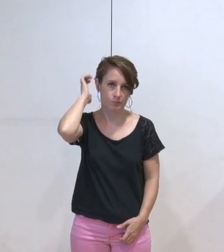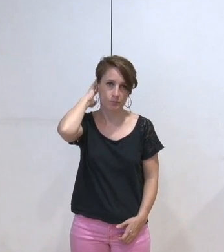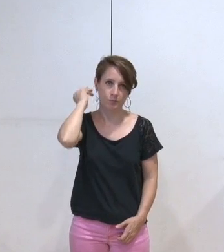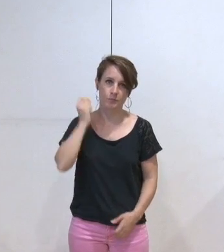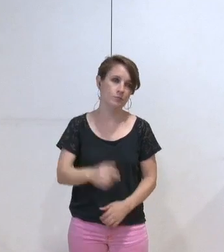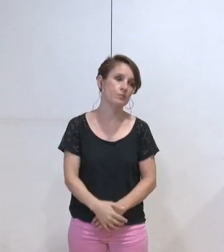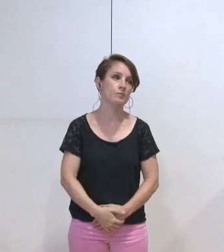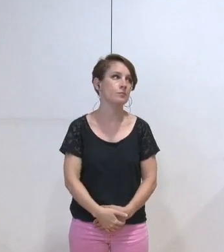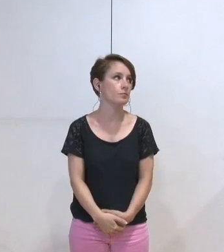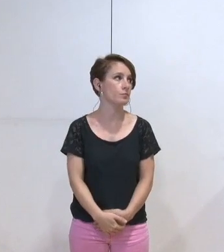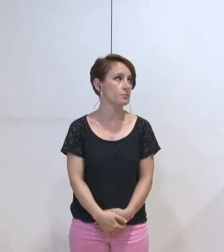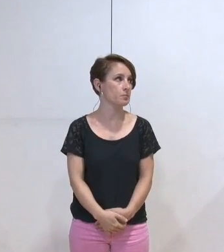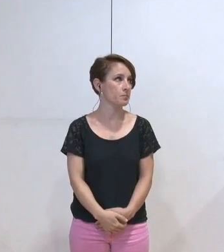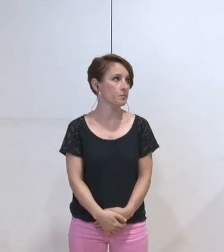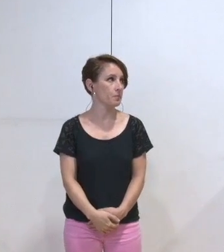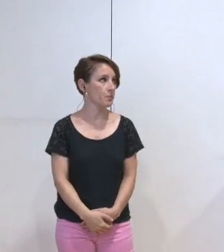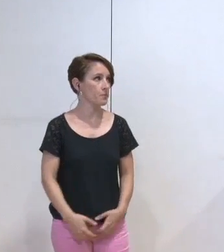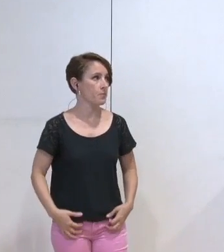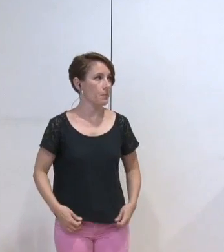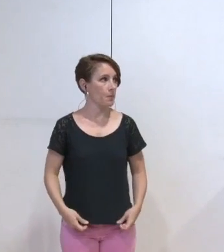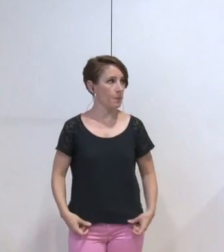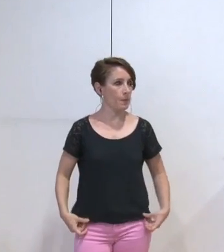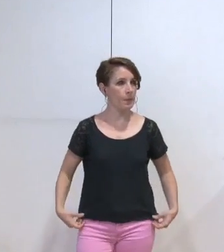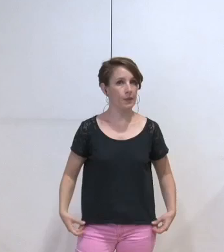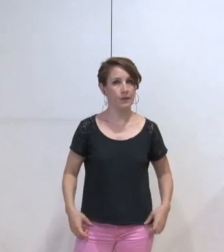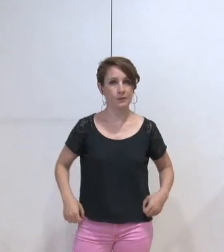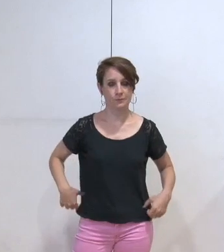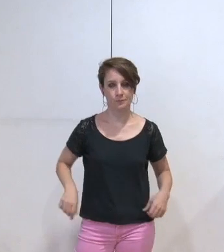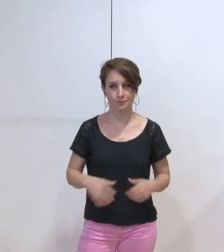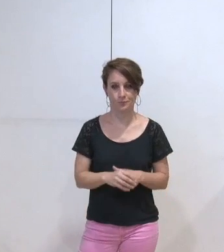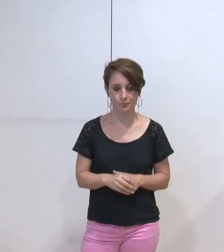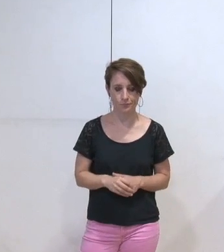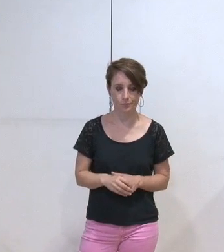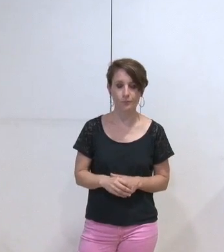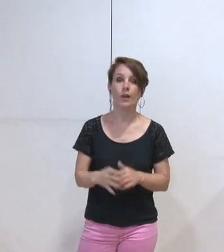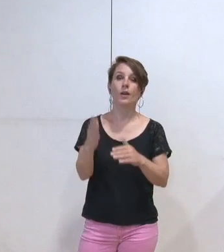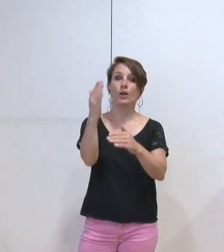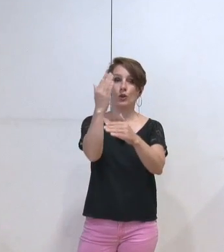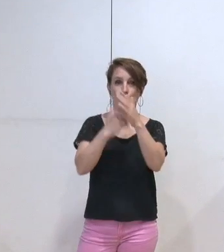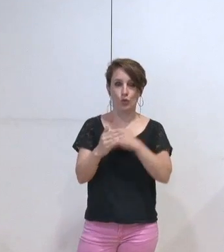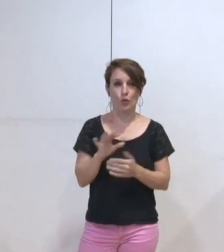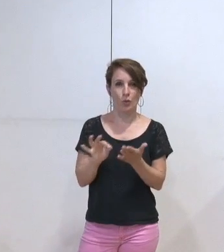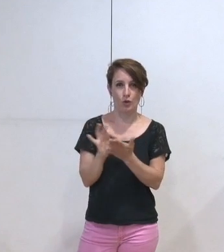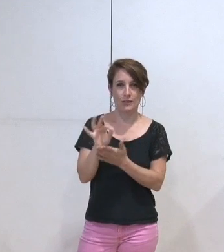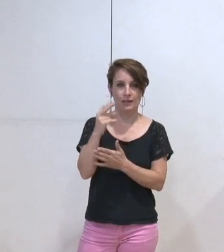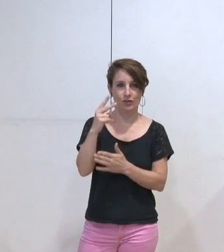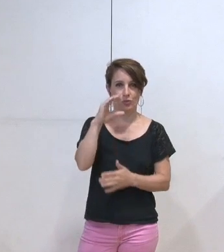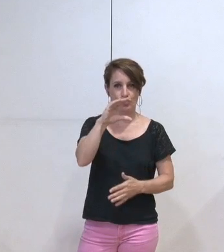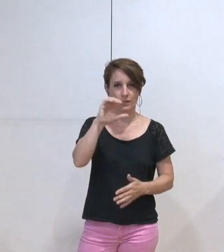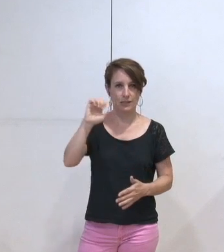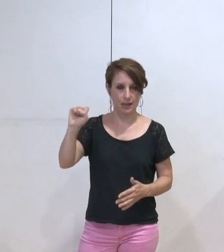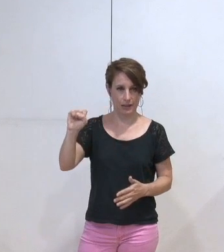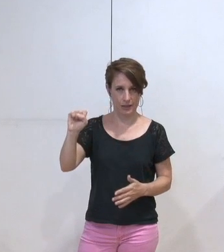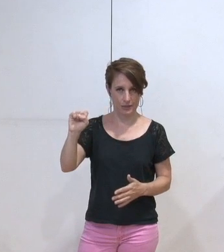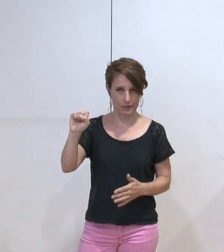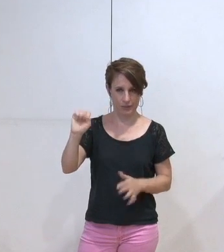CCAS bien donc abordons à présent le plan stratégique du CCS dont l'objectif est effectivement de nous positionner